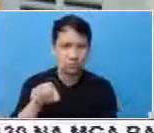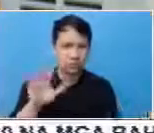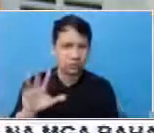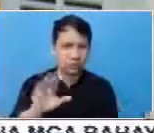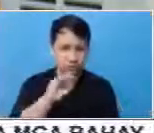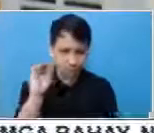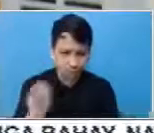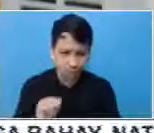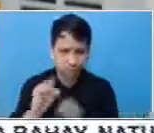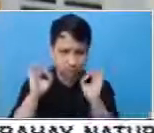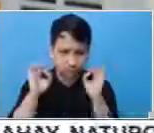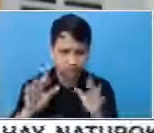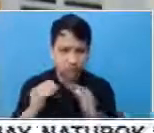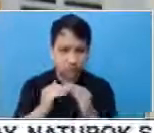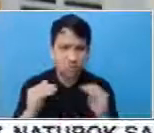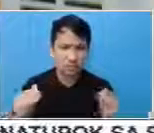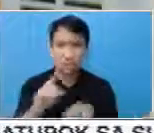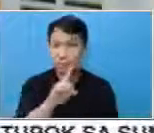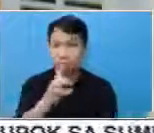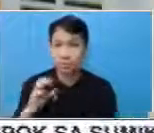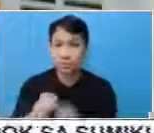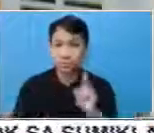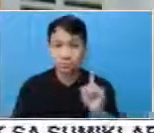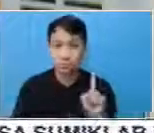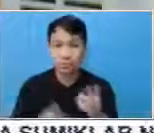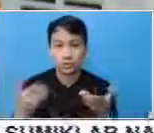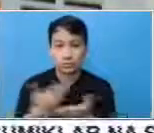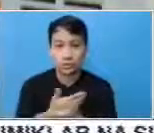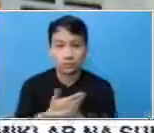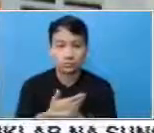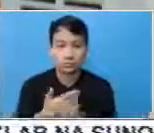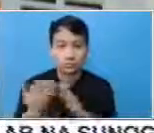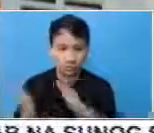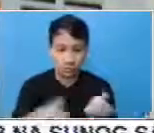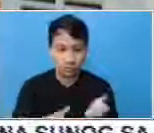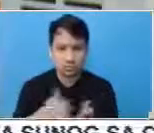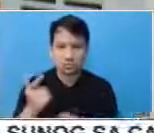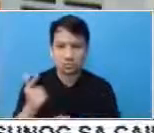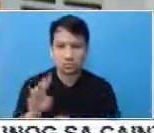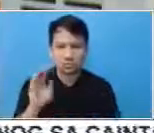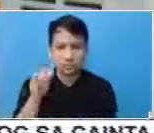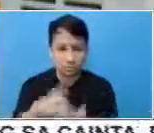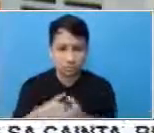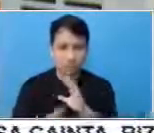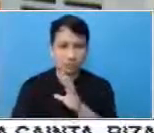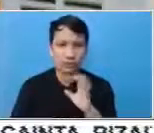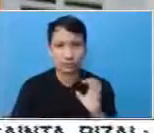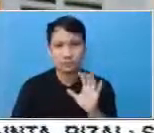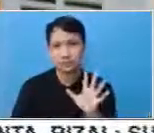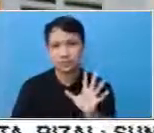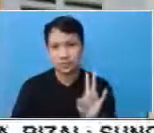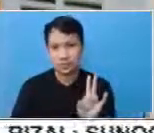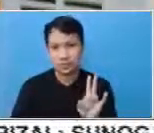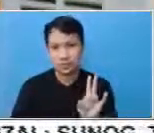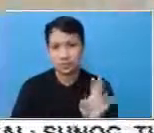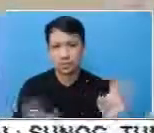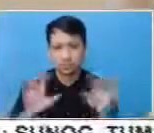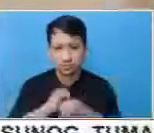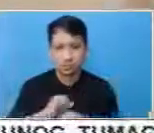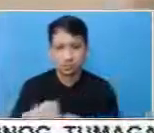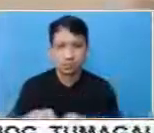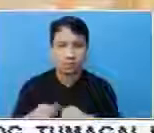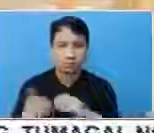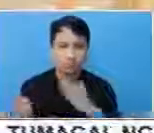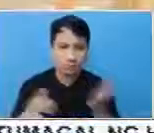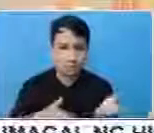dito sa Calabar Zone o Region 4A. At dito nga sa Santa Rosa, Laguna, isasagawa ang ceremonial vaccination.